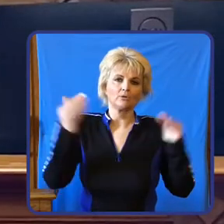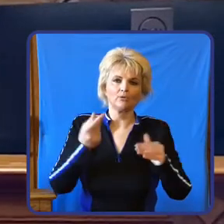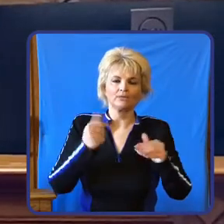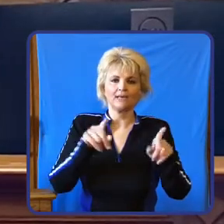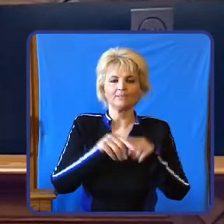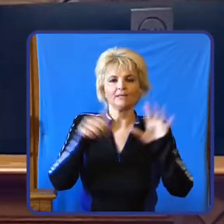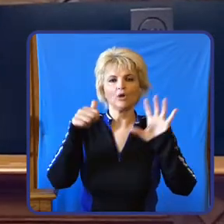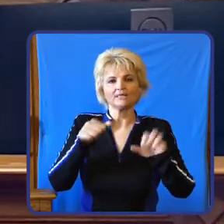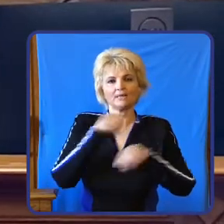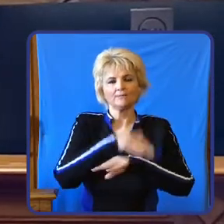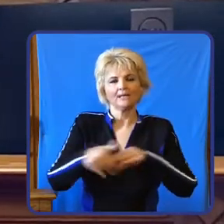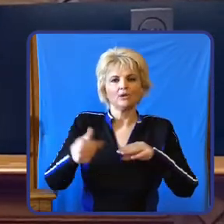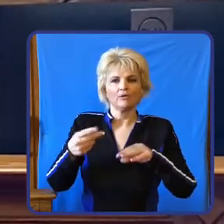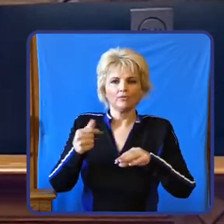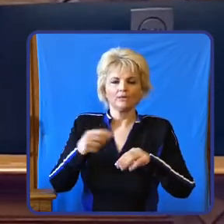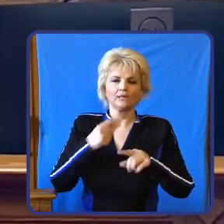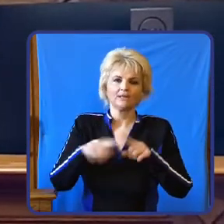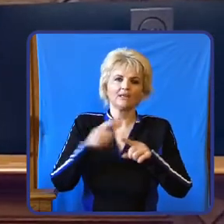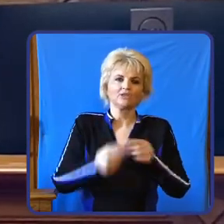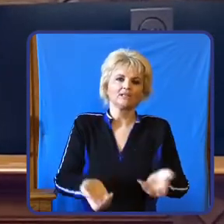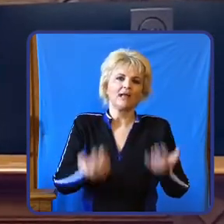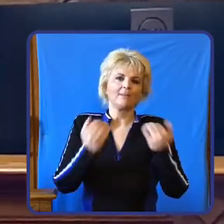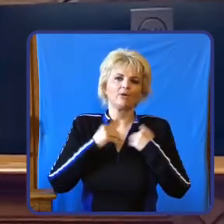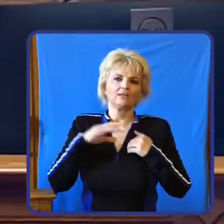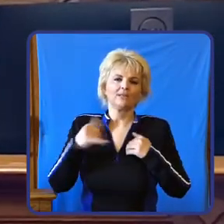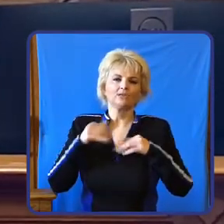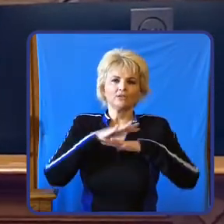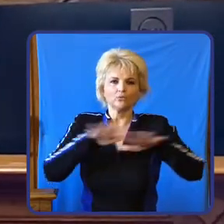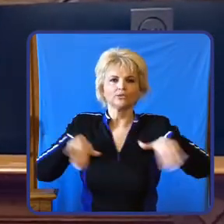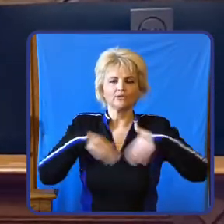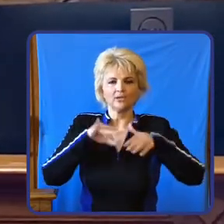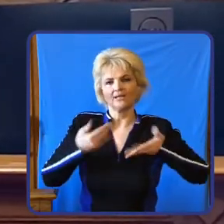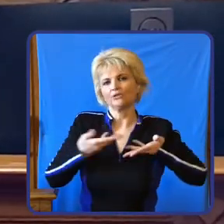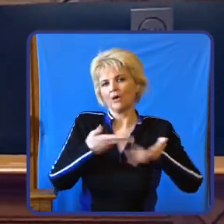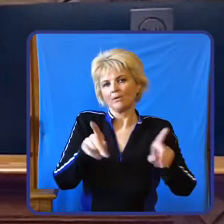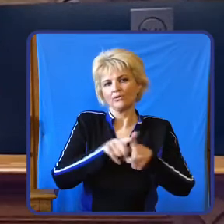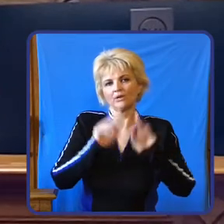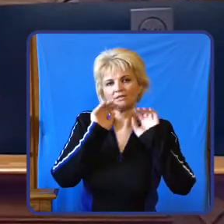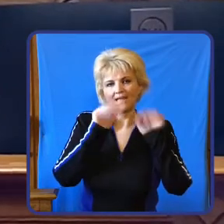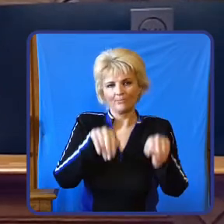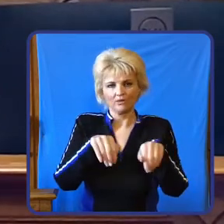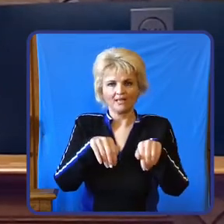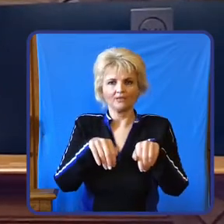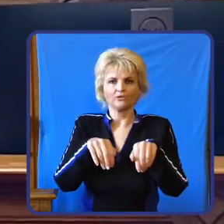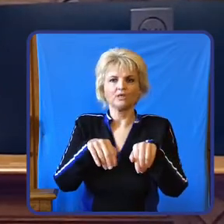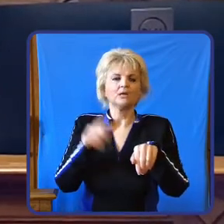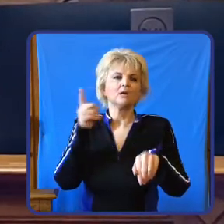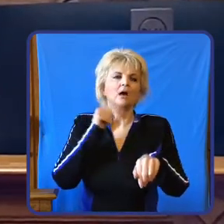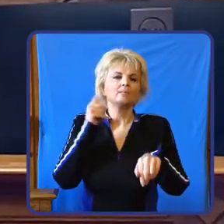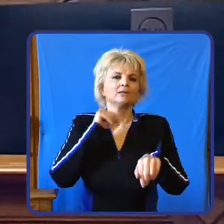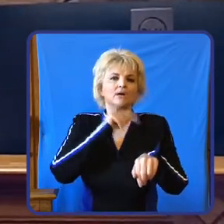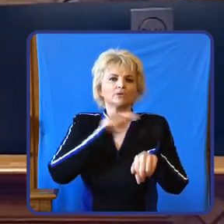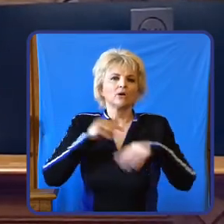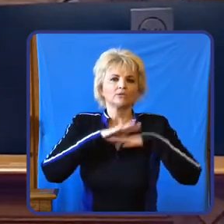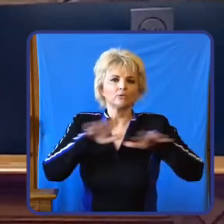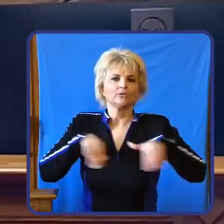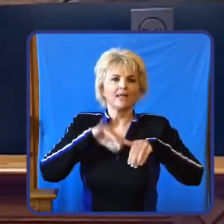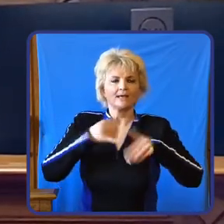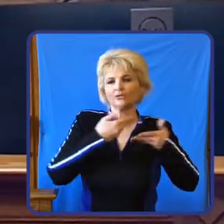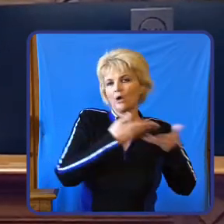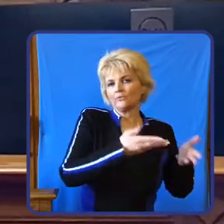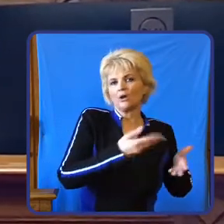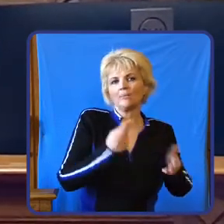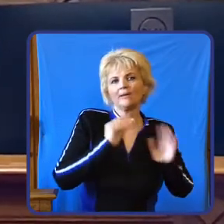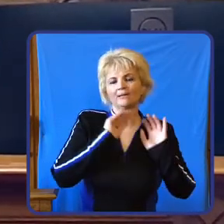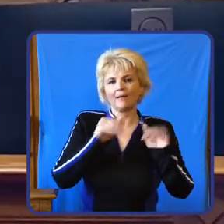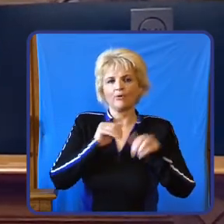mint a 600 millió forint rezsitámogatás címén, valamint az úszodánk is kapja meg ugyanazt a támogatást, amit azok az úszodák kaptak,